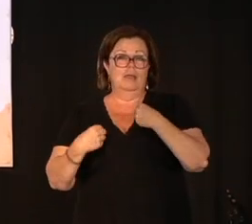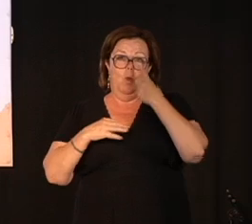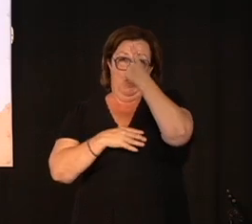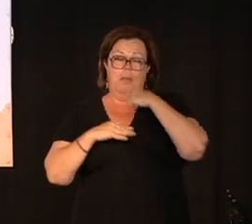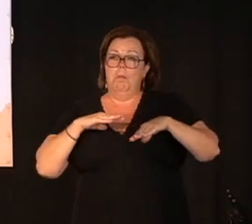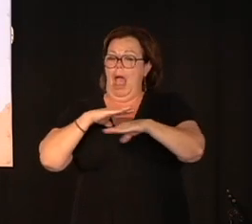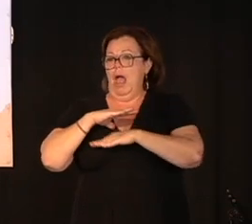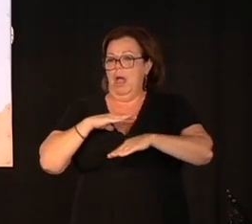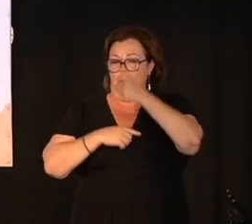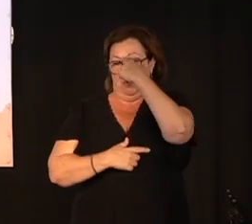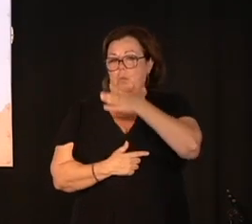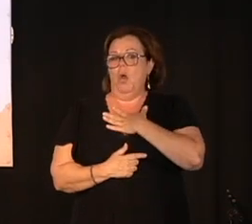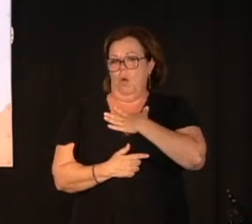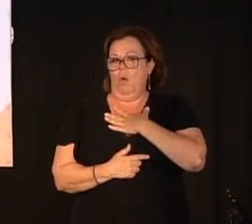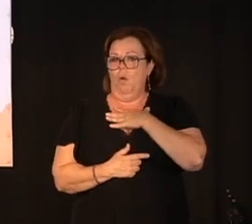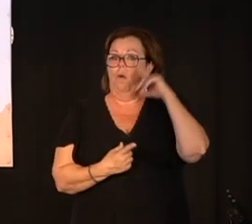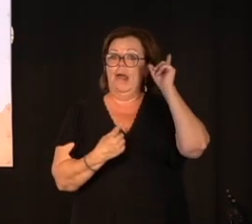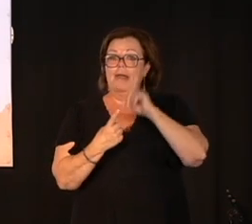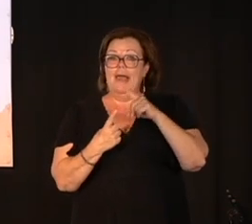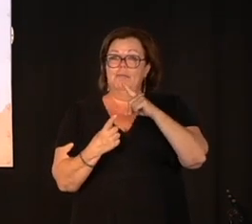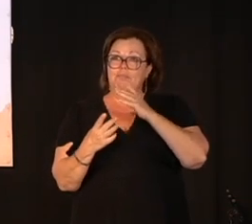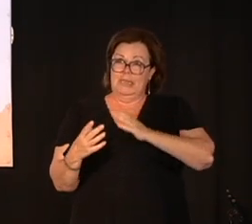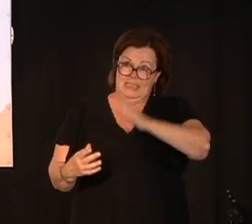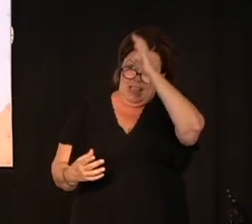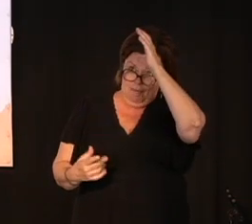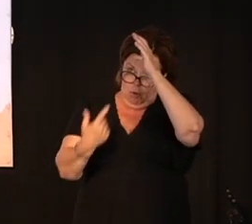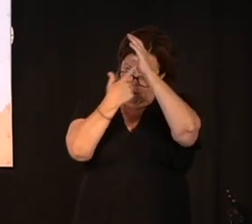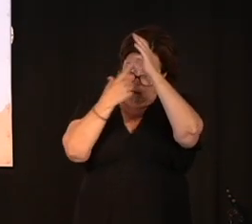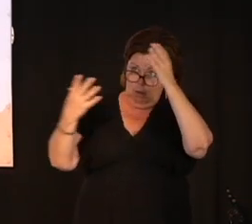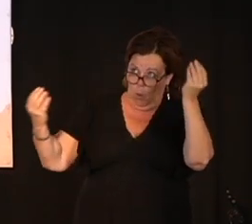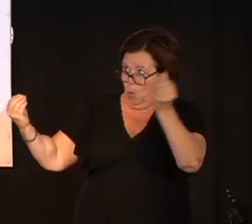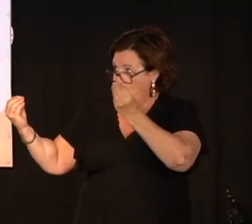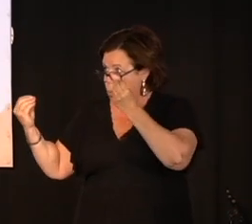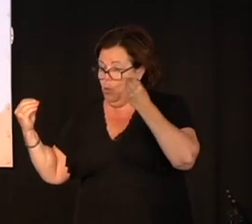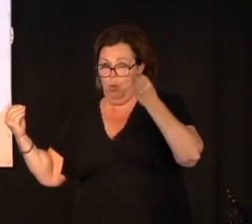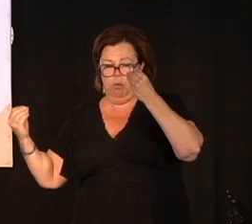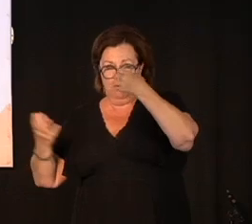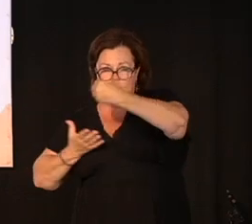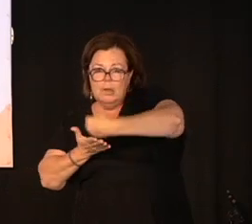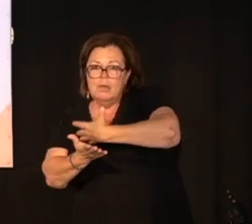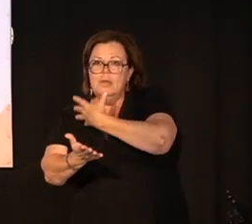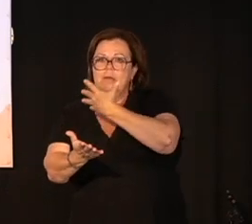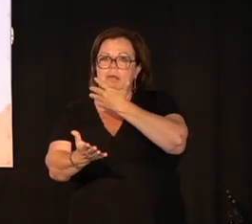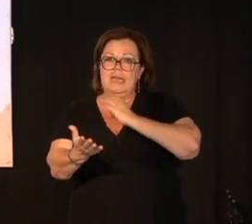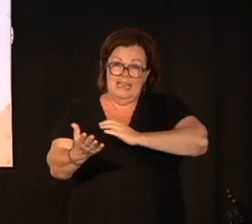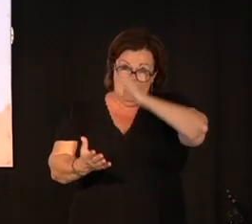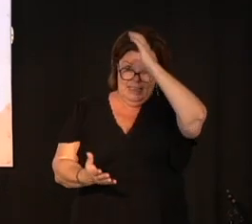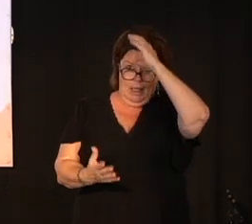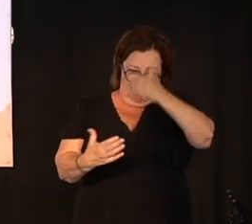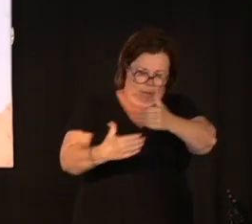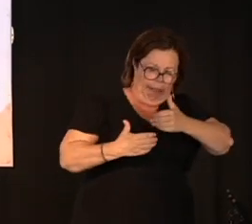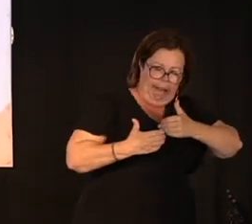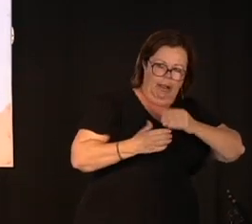pour moi, qui est la question de l'accès au savoir, la question de la démocratisation des savoirs, et